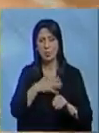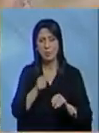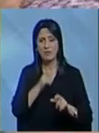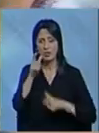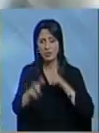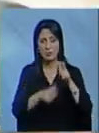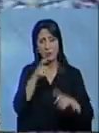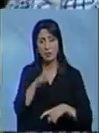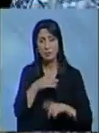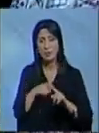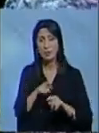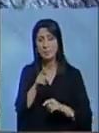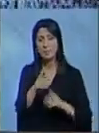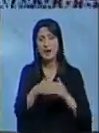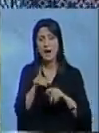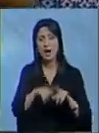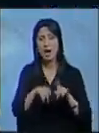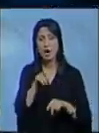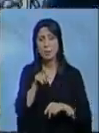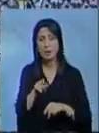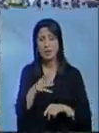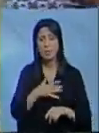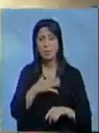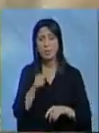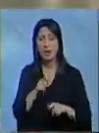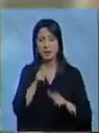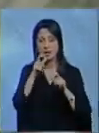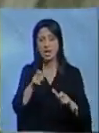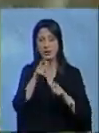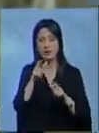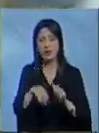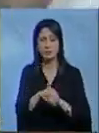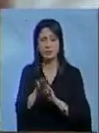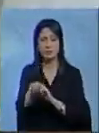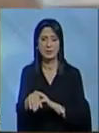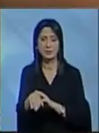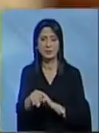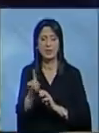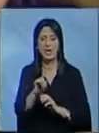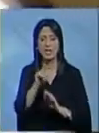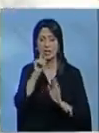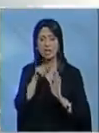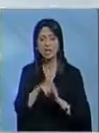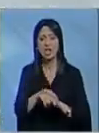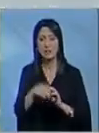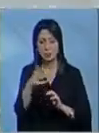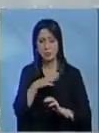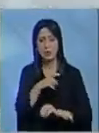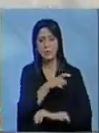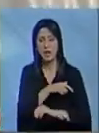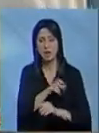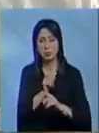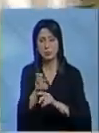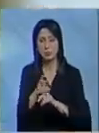იყო ხმაური, მისმა ახლობლებმა უკმაყოფილო შეძახილებით დატოვეს სასამართლო, რაშიც ჩარეული იყო სასამართლოს